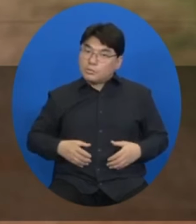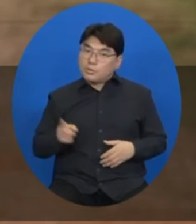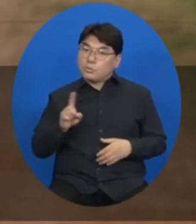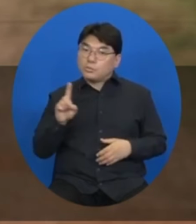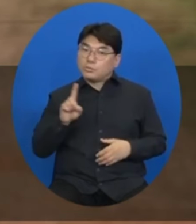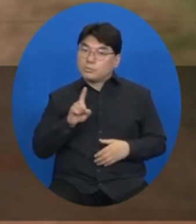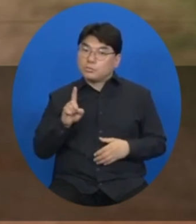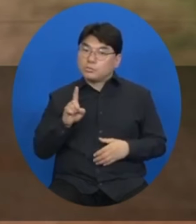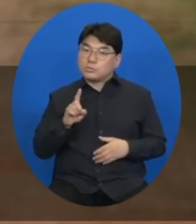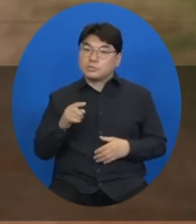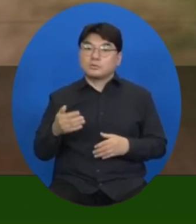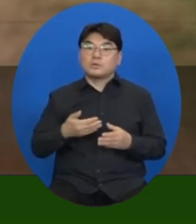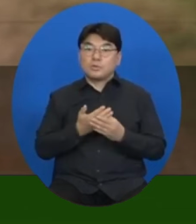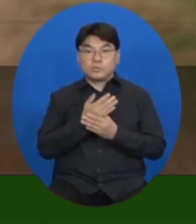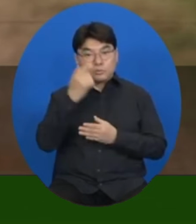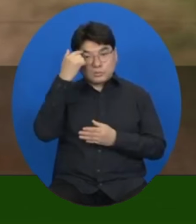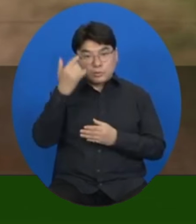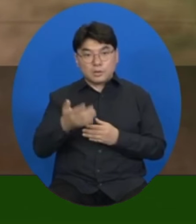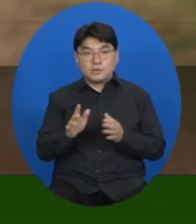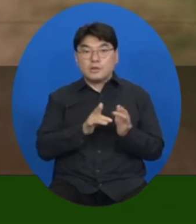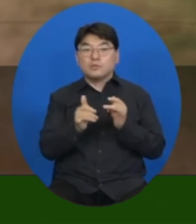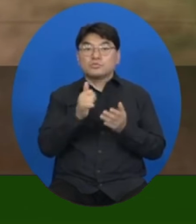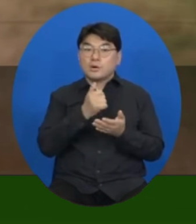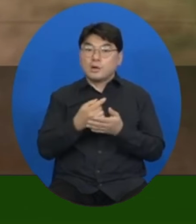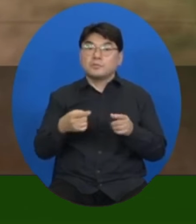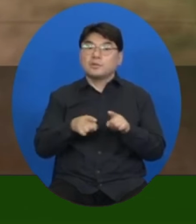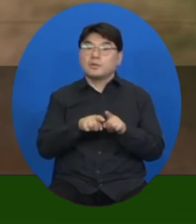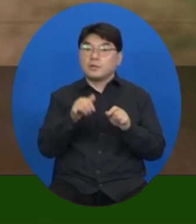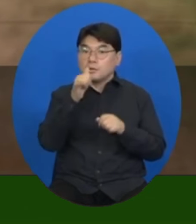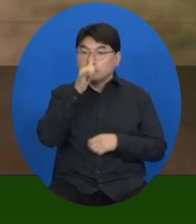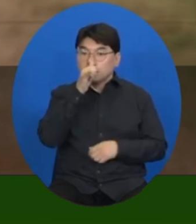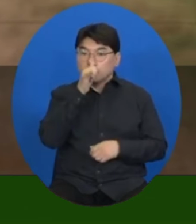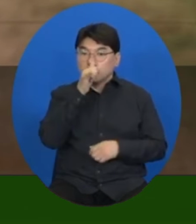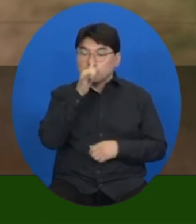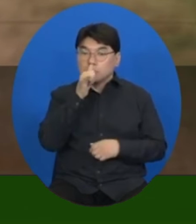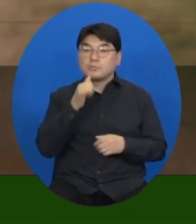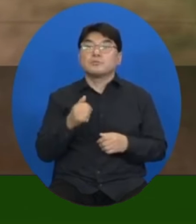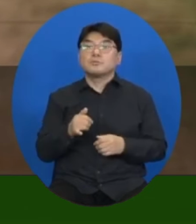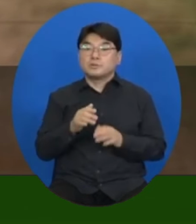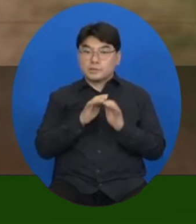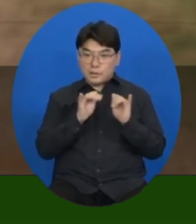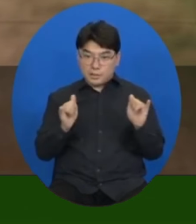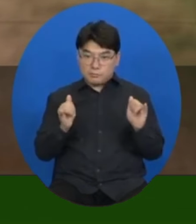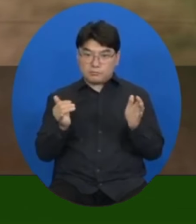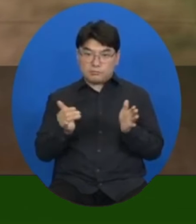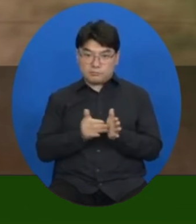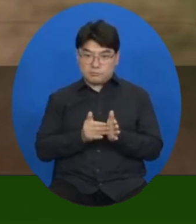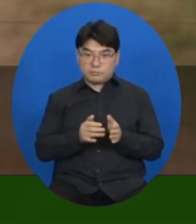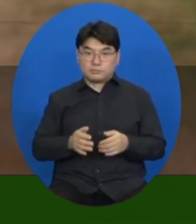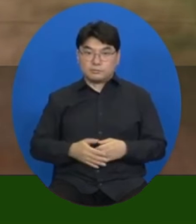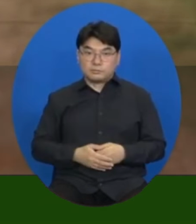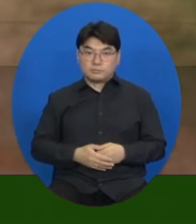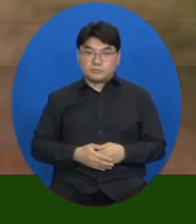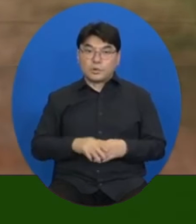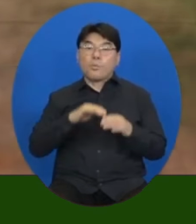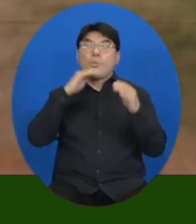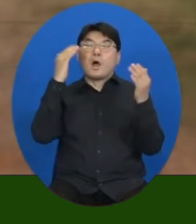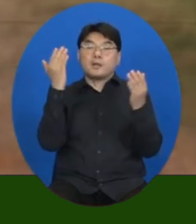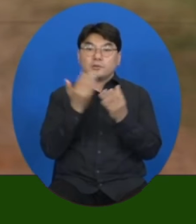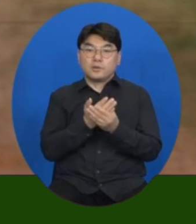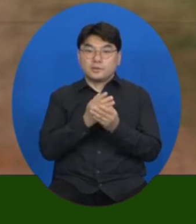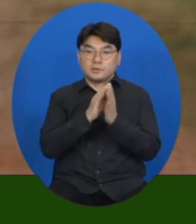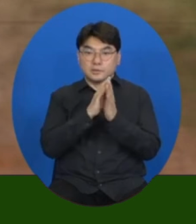예수와 함께 있던 이들인데 이런 얘기를 하고 있는 거예요 완전히 다른 사람이 된 것을